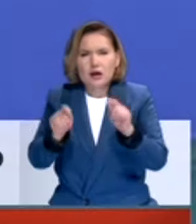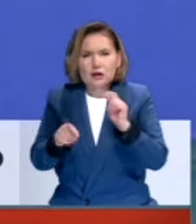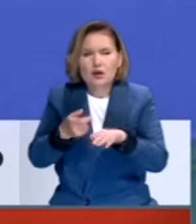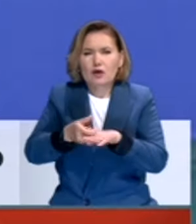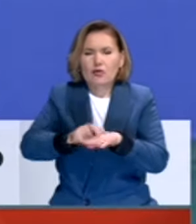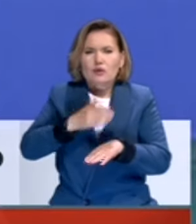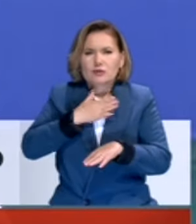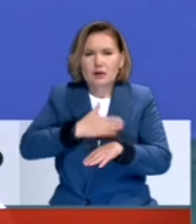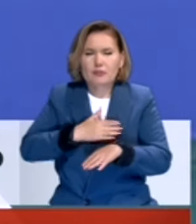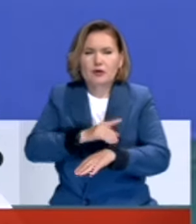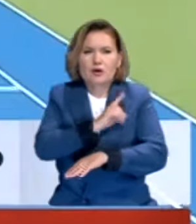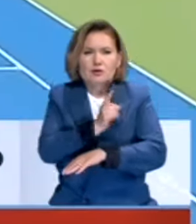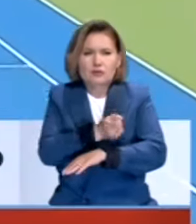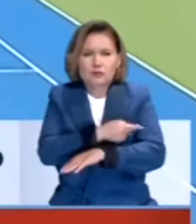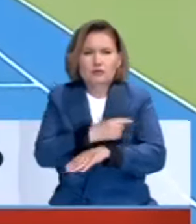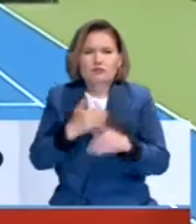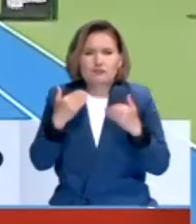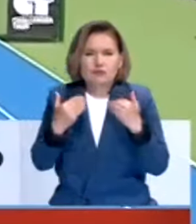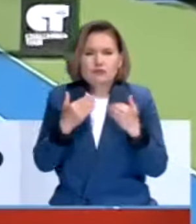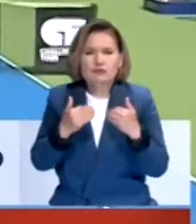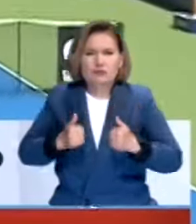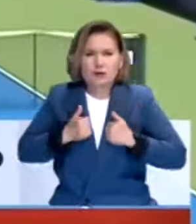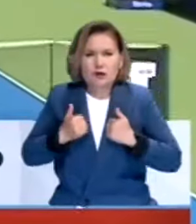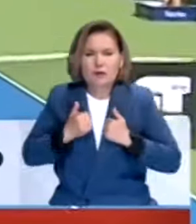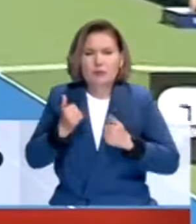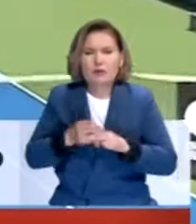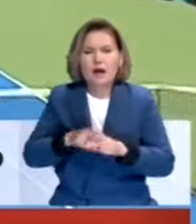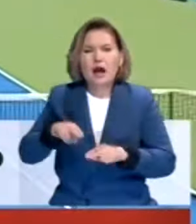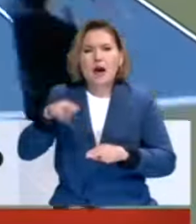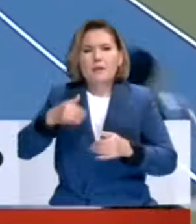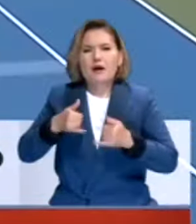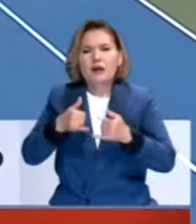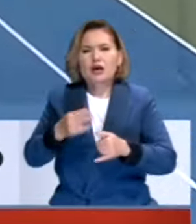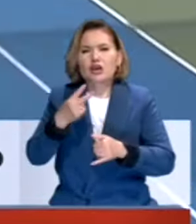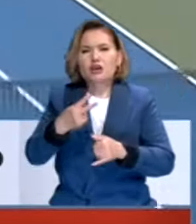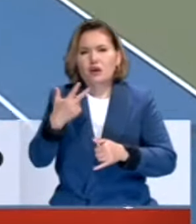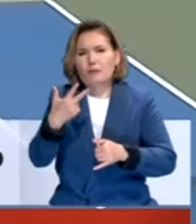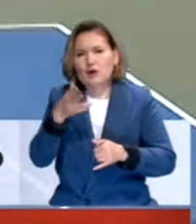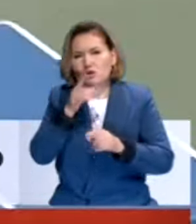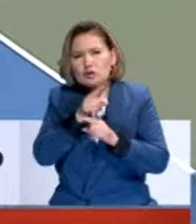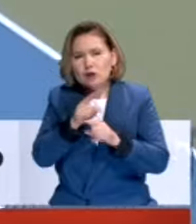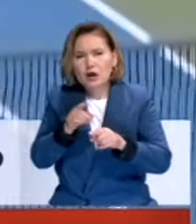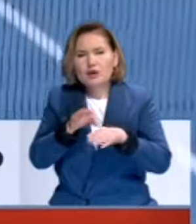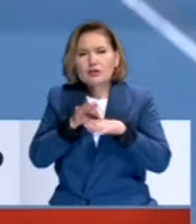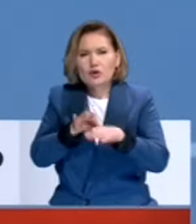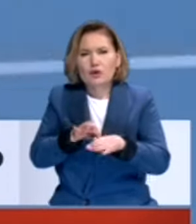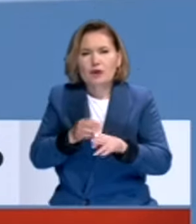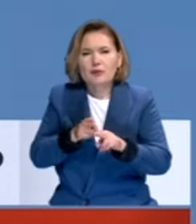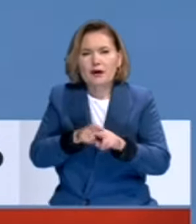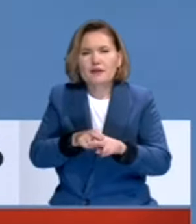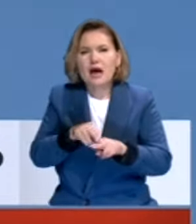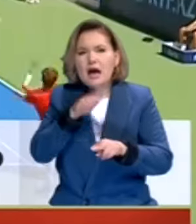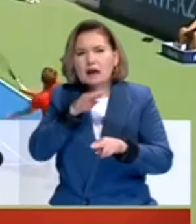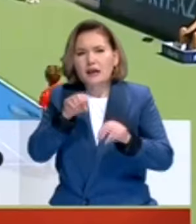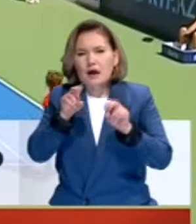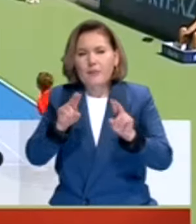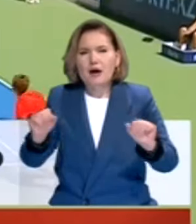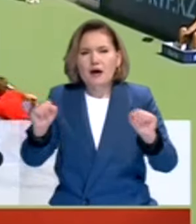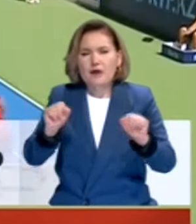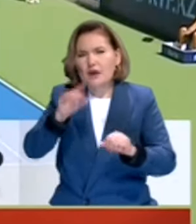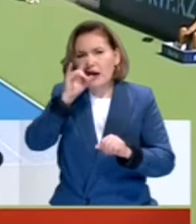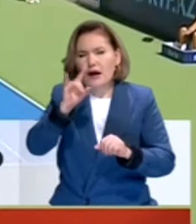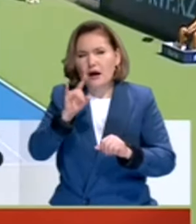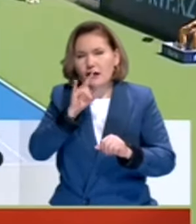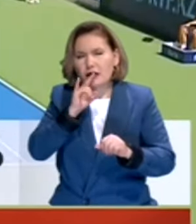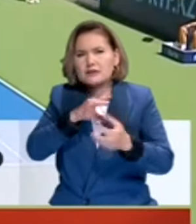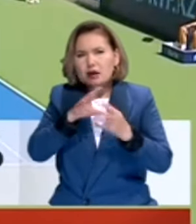мені жігерлендіре түсті. Президент кубогы 23 жылдан бері өткізіліп келеді және кәсіби мамандар арасындағы еліміздегі ең